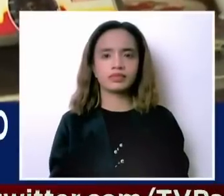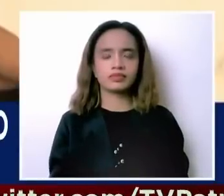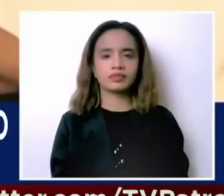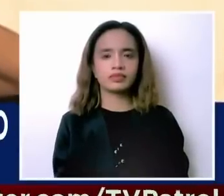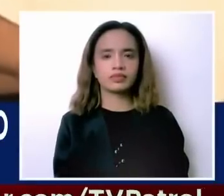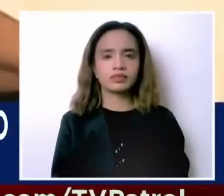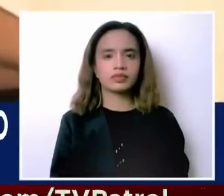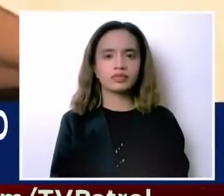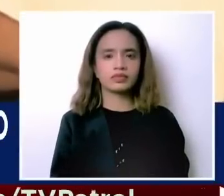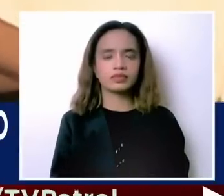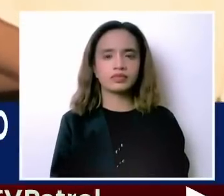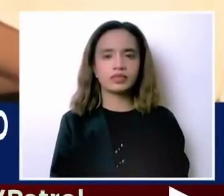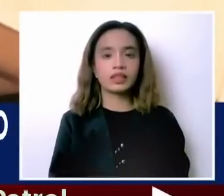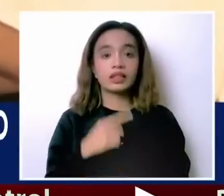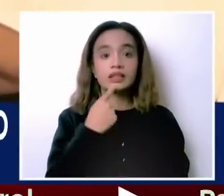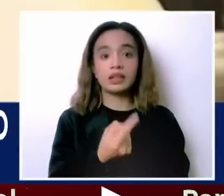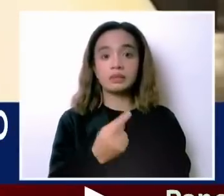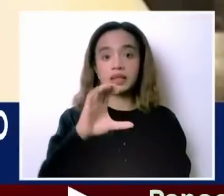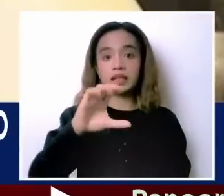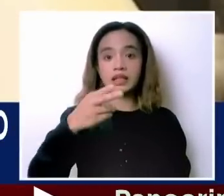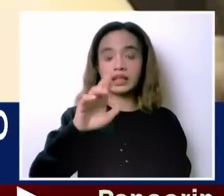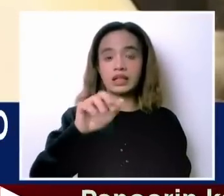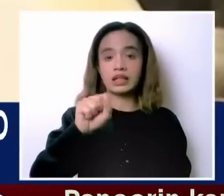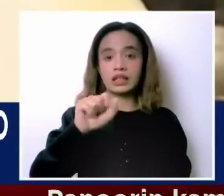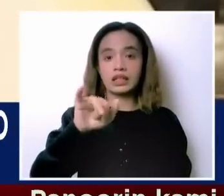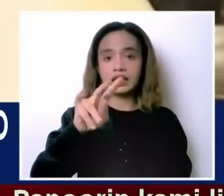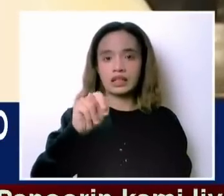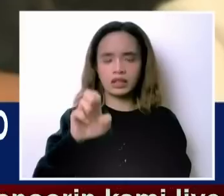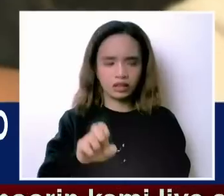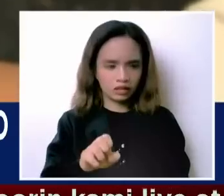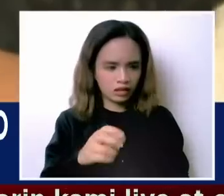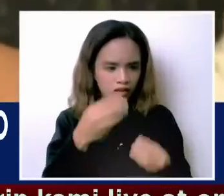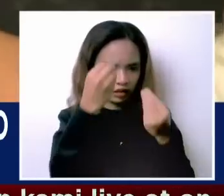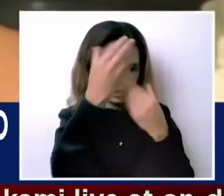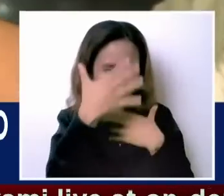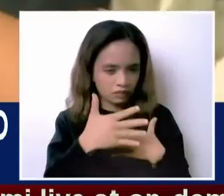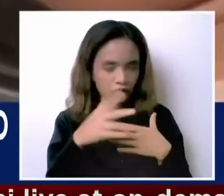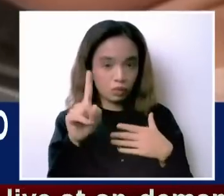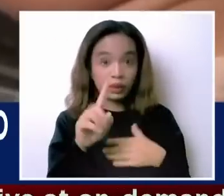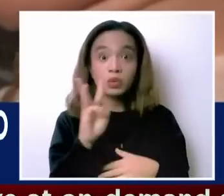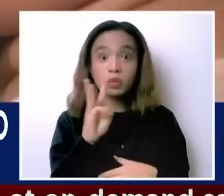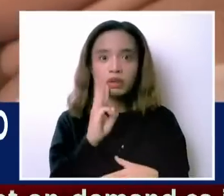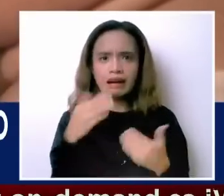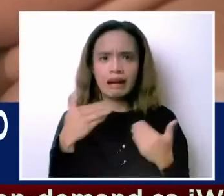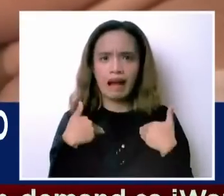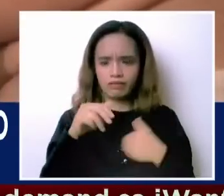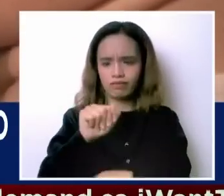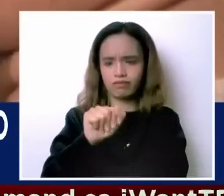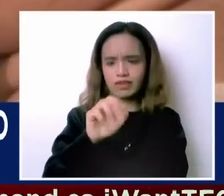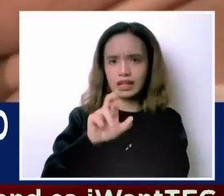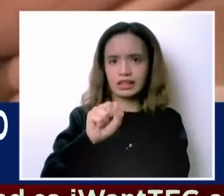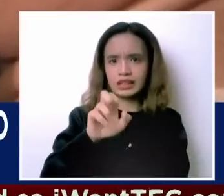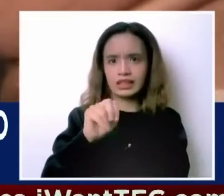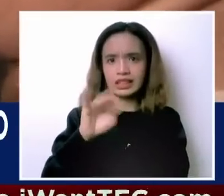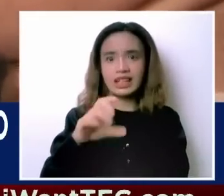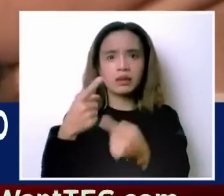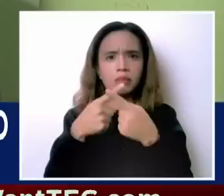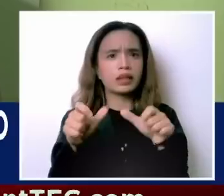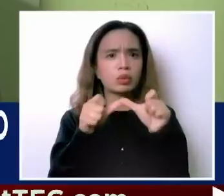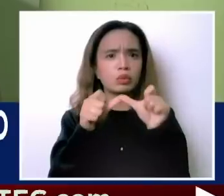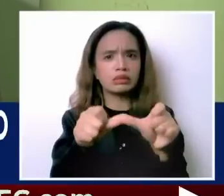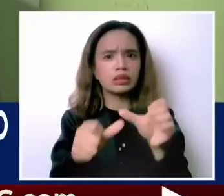Nabalitaan na ni Christine na positibo sa kemikal na arsenic ang tubig sa kanilang lugar, pero tuloy pa rin siya sa pag-inom